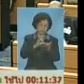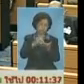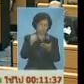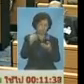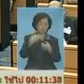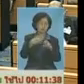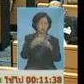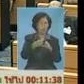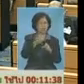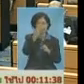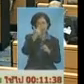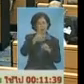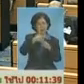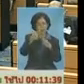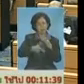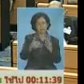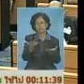ไม่ยกเลิกในต้นครับ